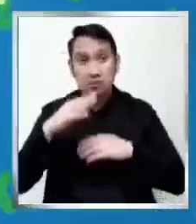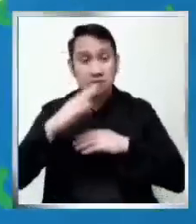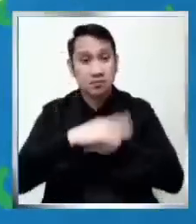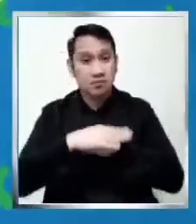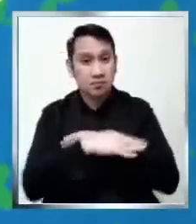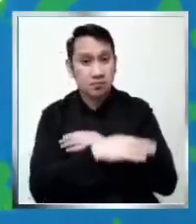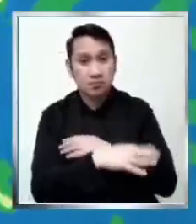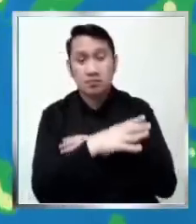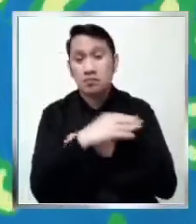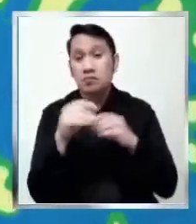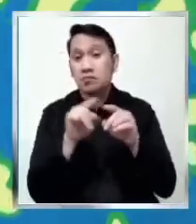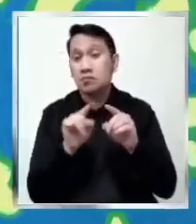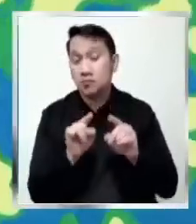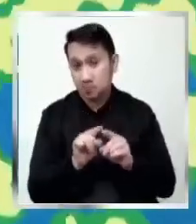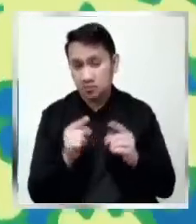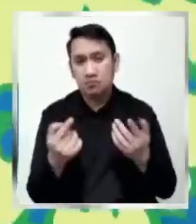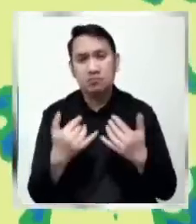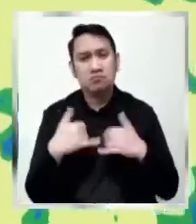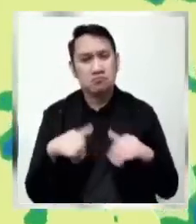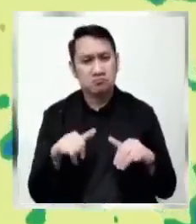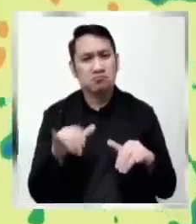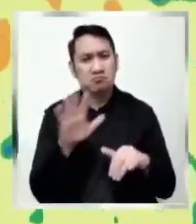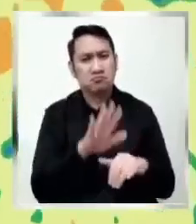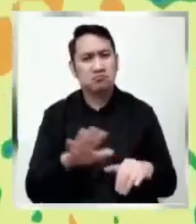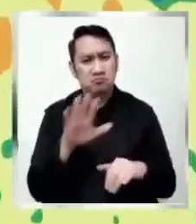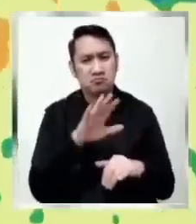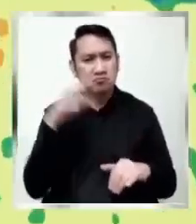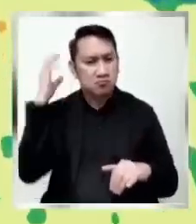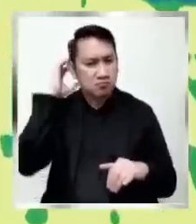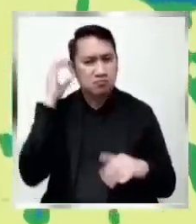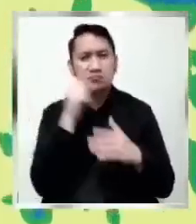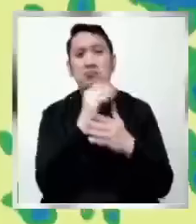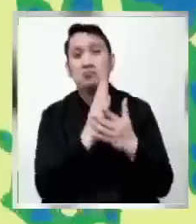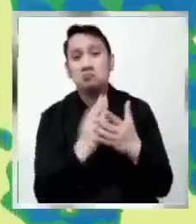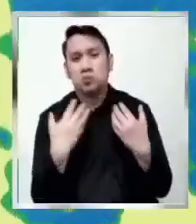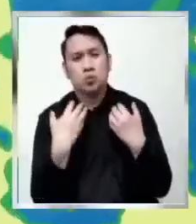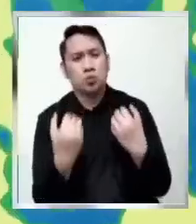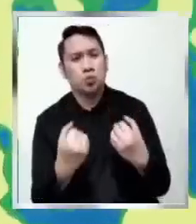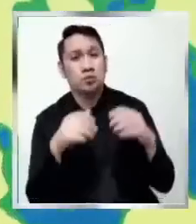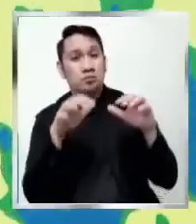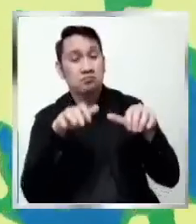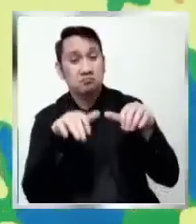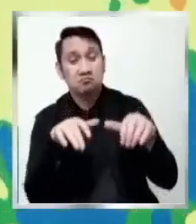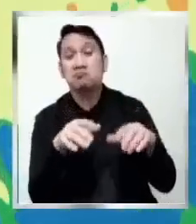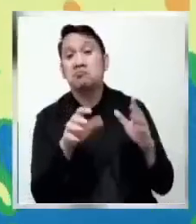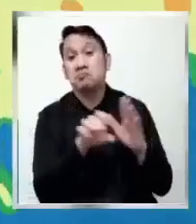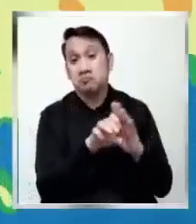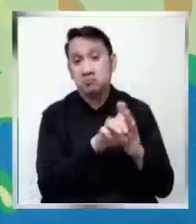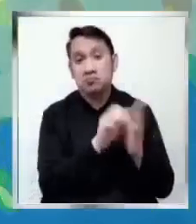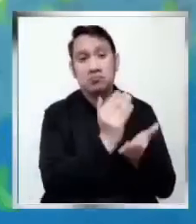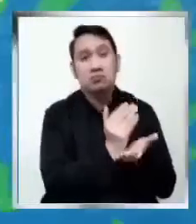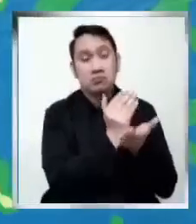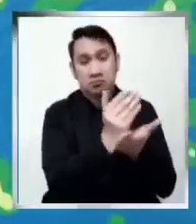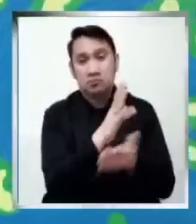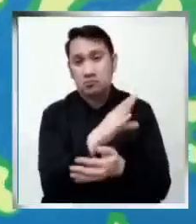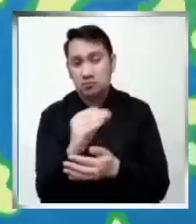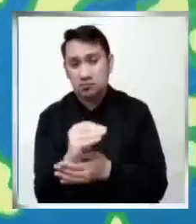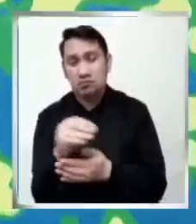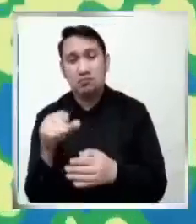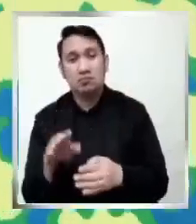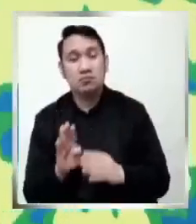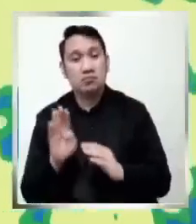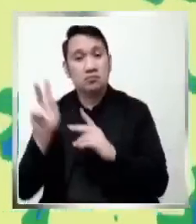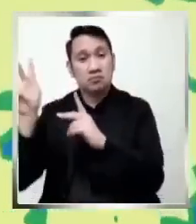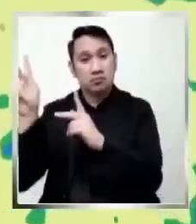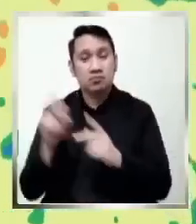malaking bahagi ng Mindanao area. Matitindi ang ulan sa ilang lugar, gaya po ng Zamboanga Peninsula at saka ng Bukidnon. Bahagya